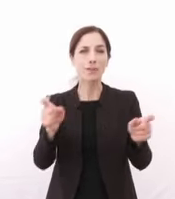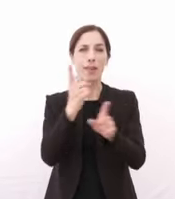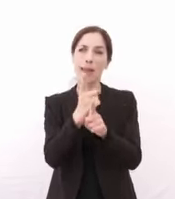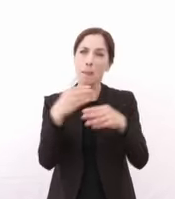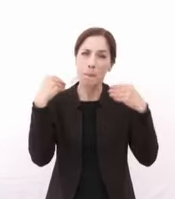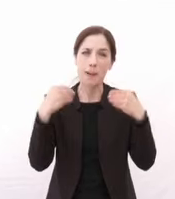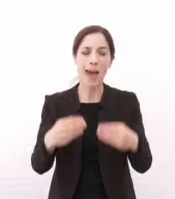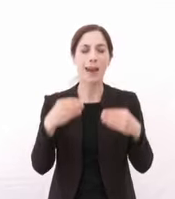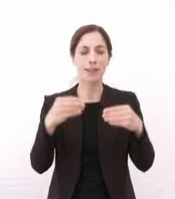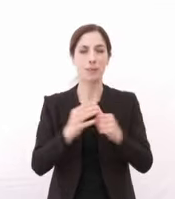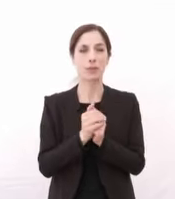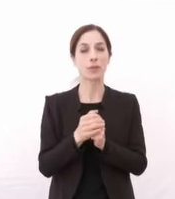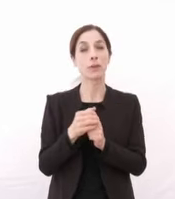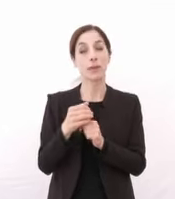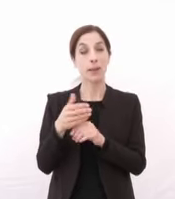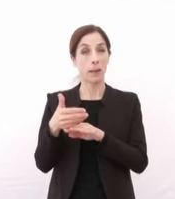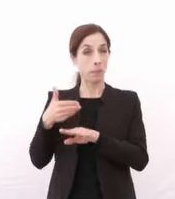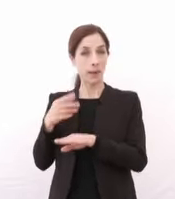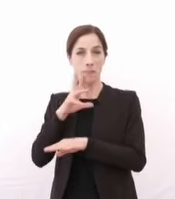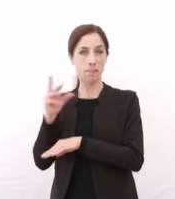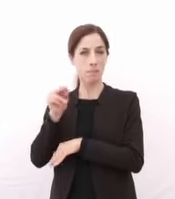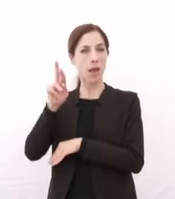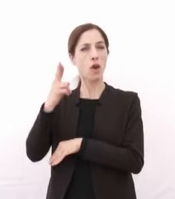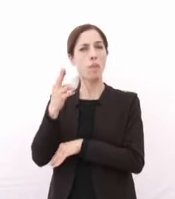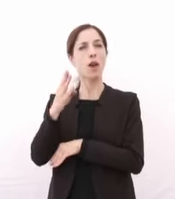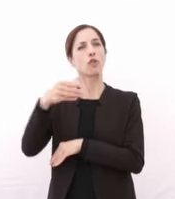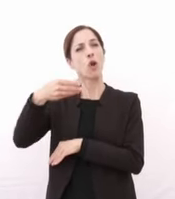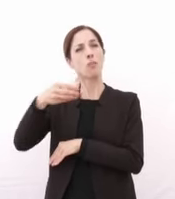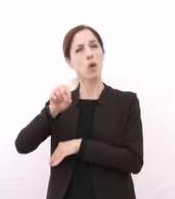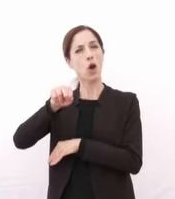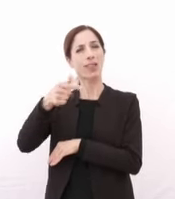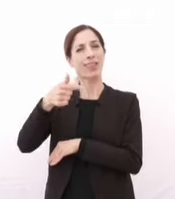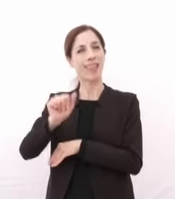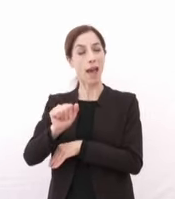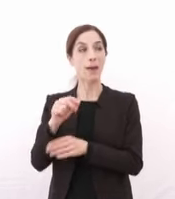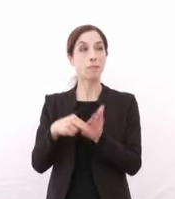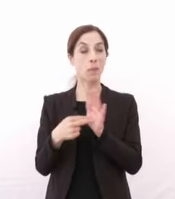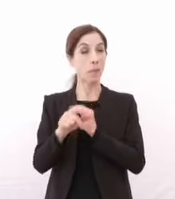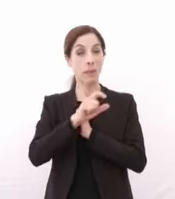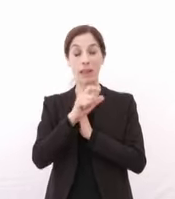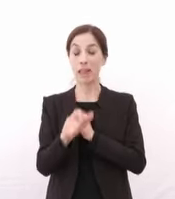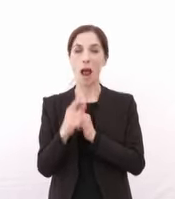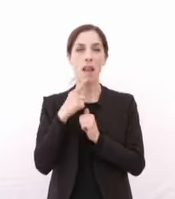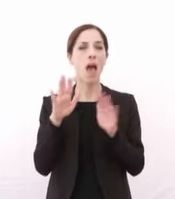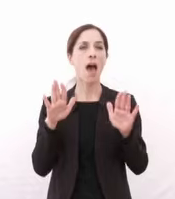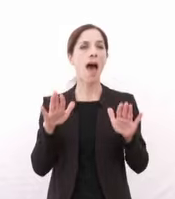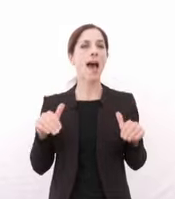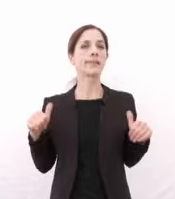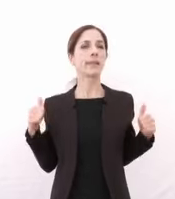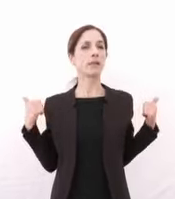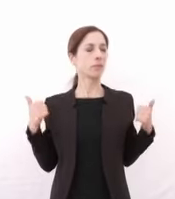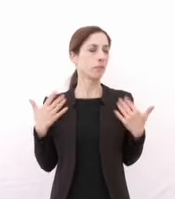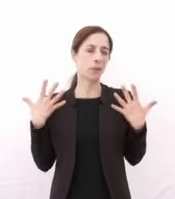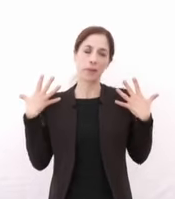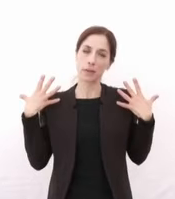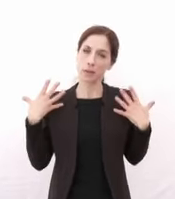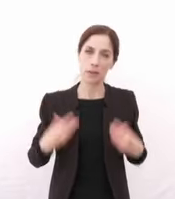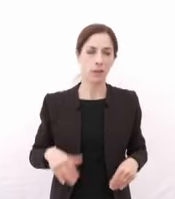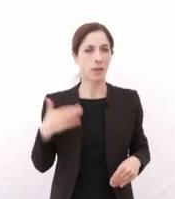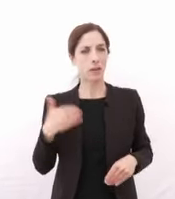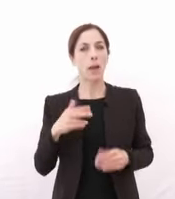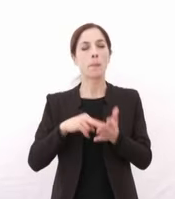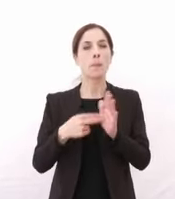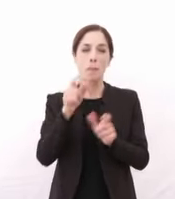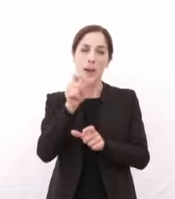Come ci diceva prima Roberto Montà, abbiamo un grave problema di astensionismo nel nostro paese, abbiamo un problema legato alla partecipazione